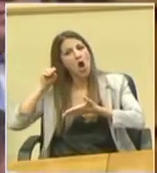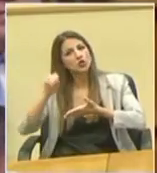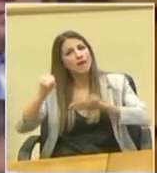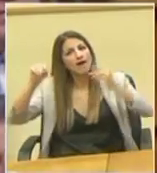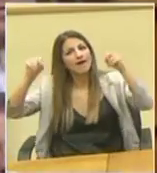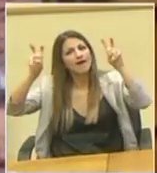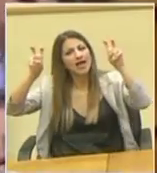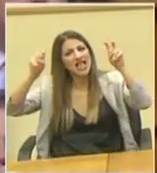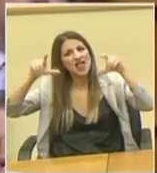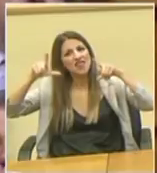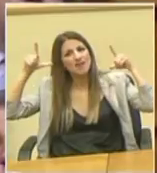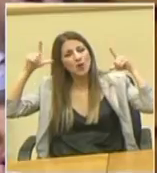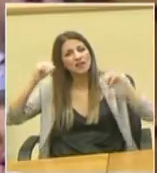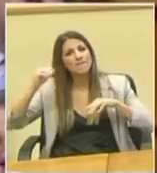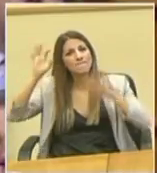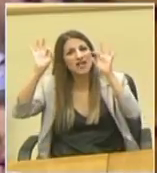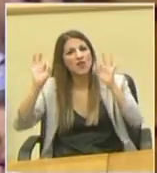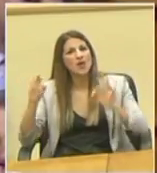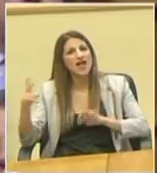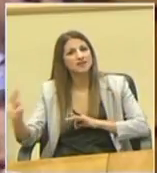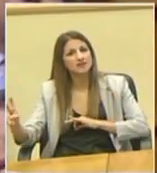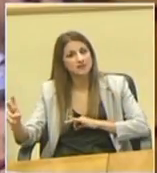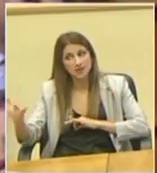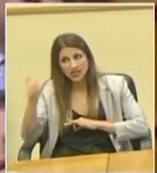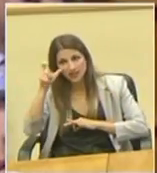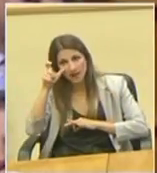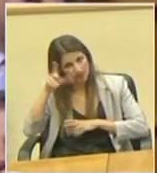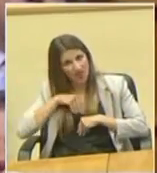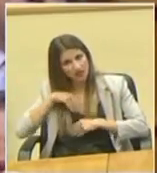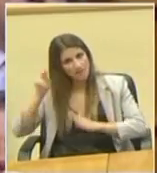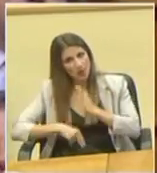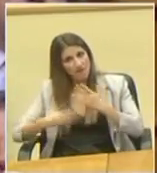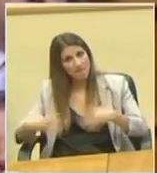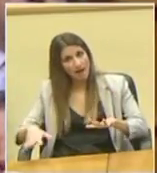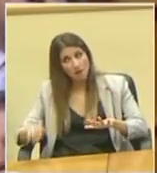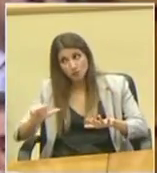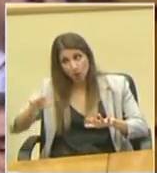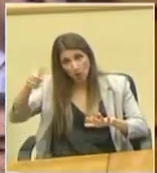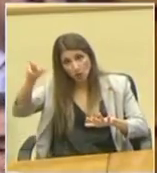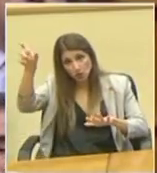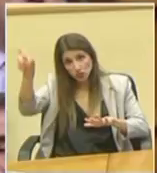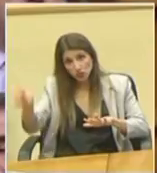της Μακεδονίας. Αυτός ήταν ο οποίος απεδέχθη.